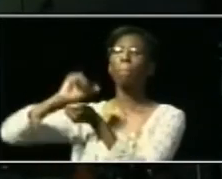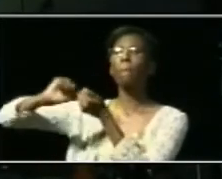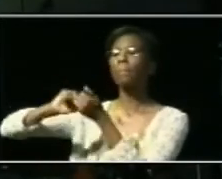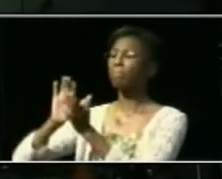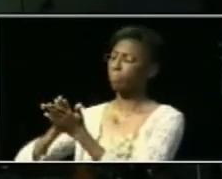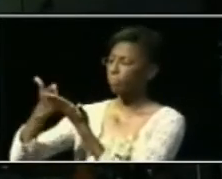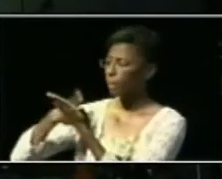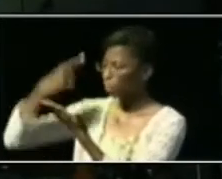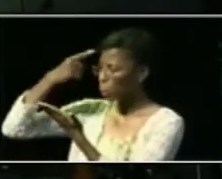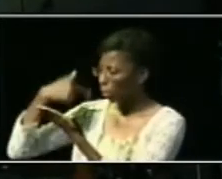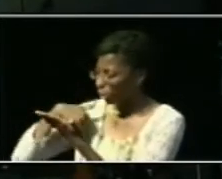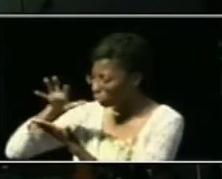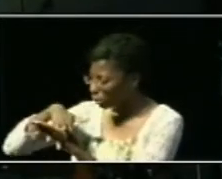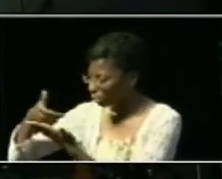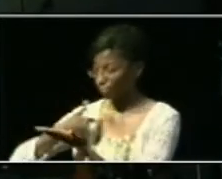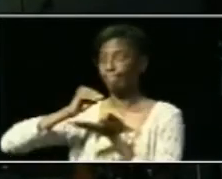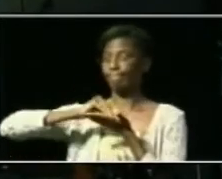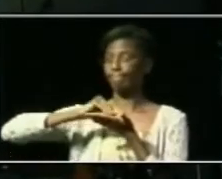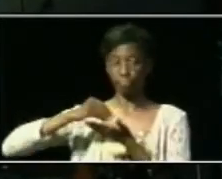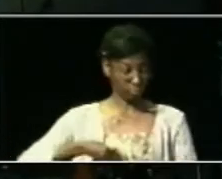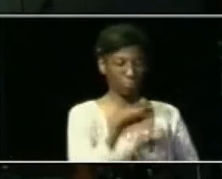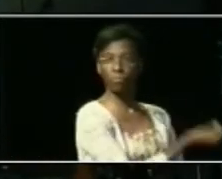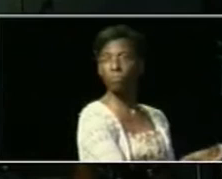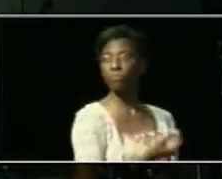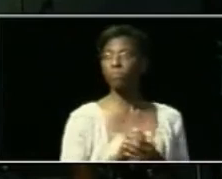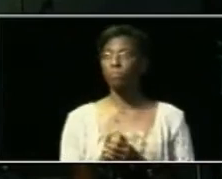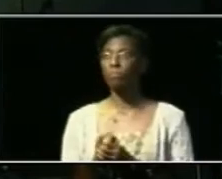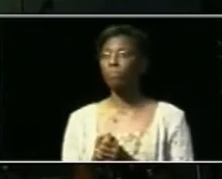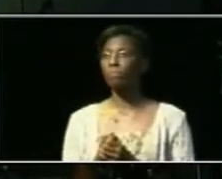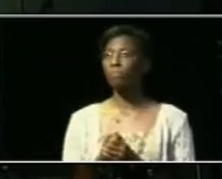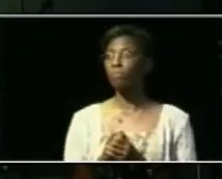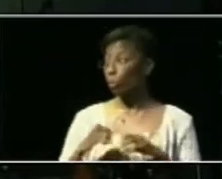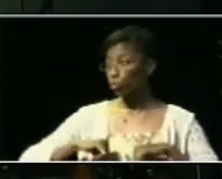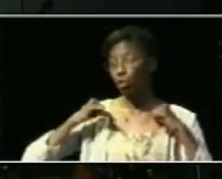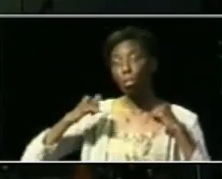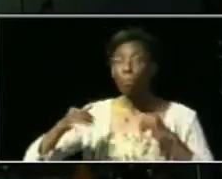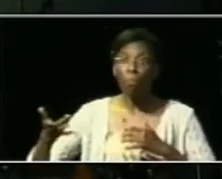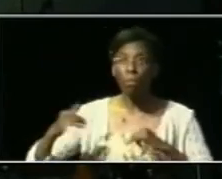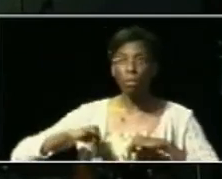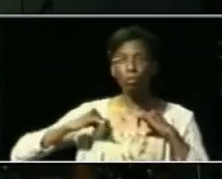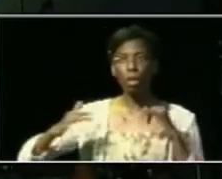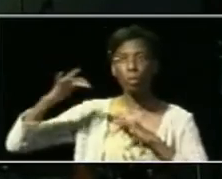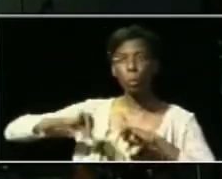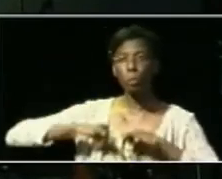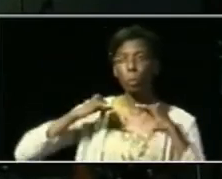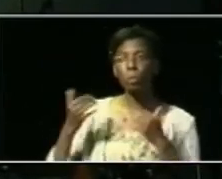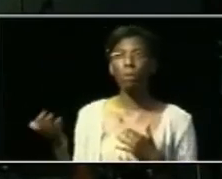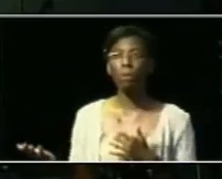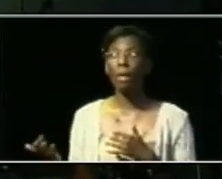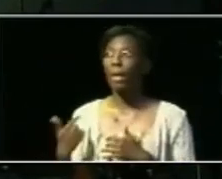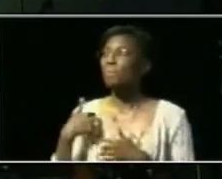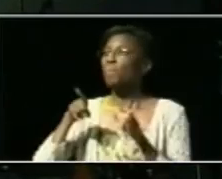As a young adult in my late 20s. Comme en tant que jeune adulte au début de mes 20